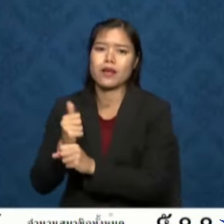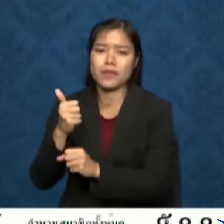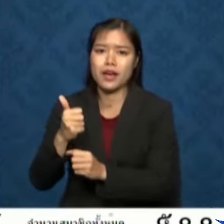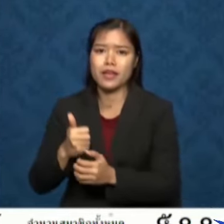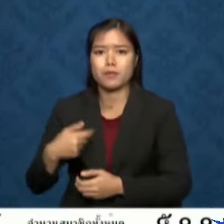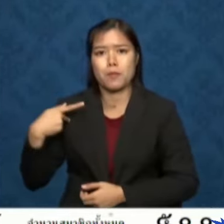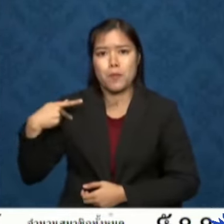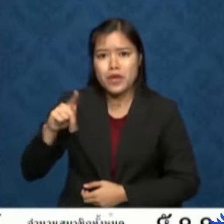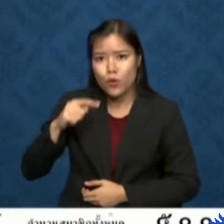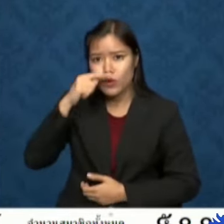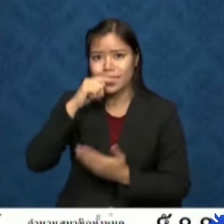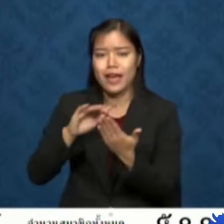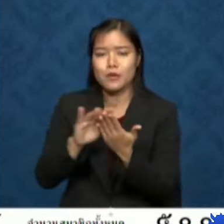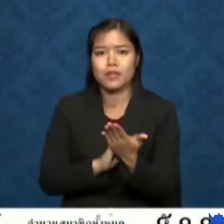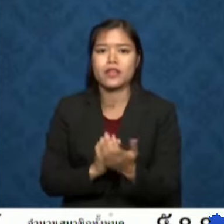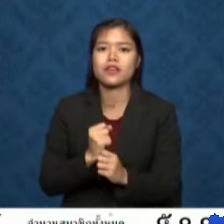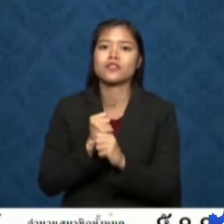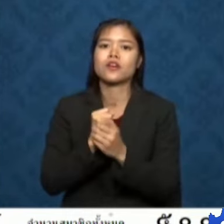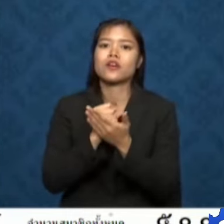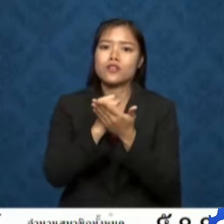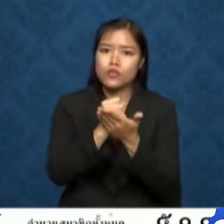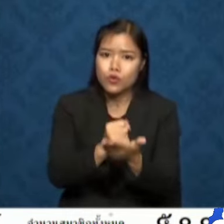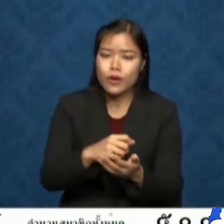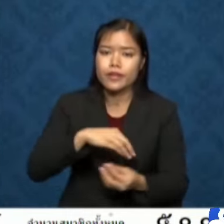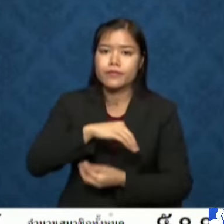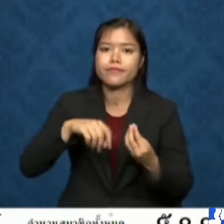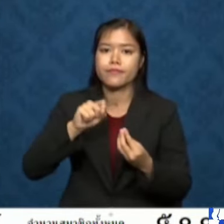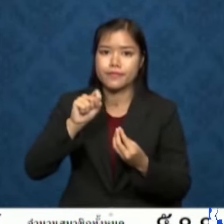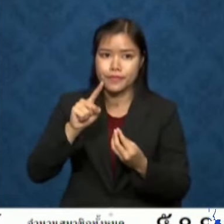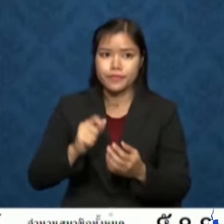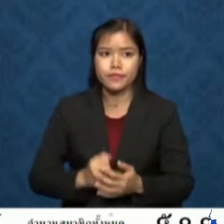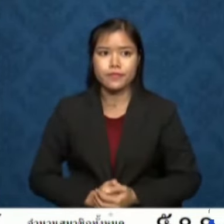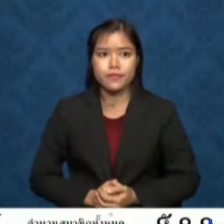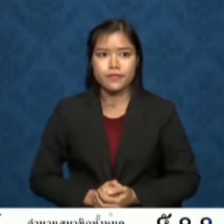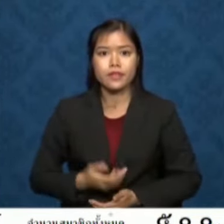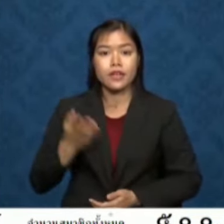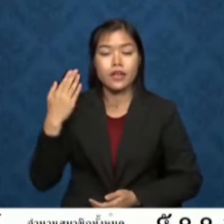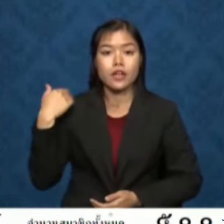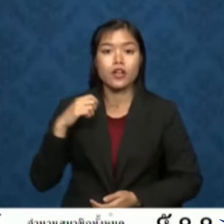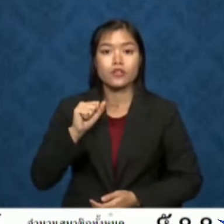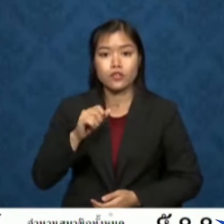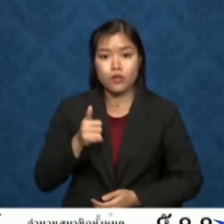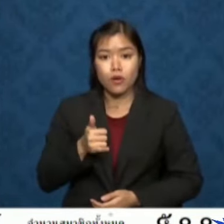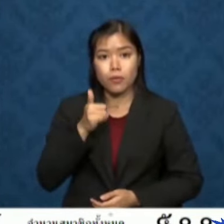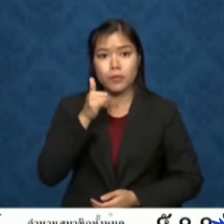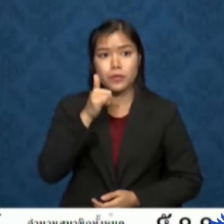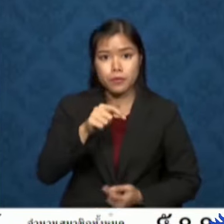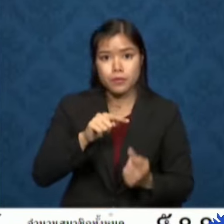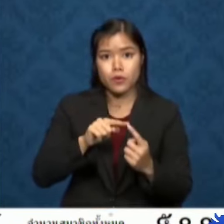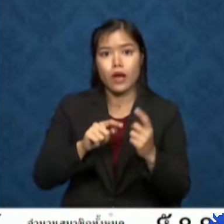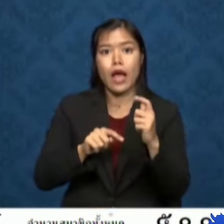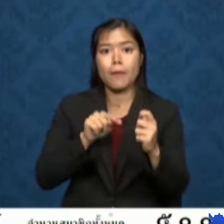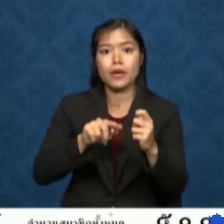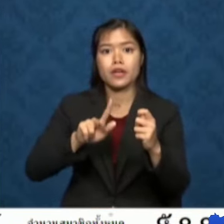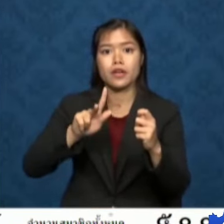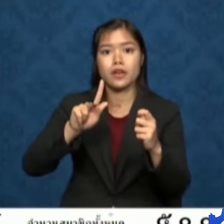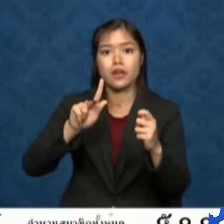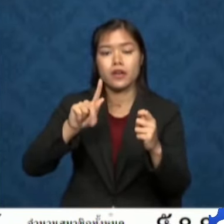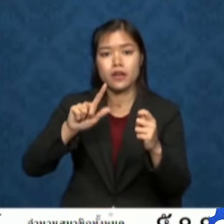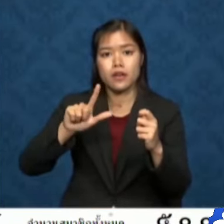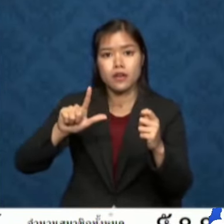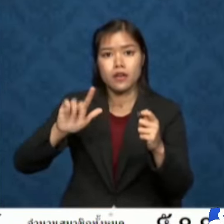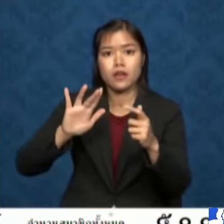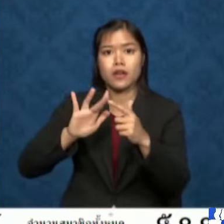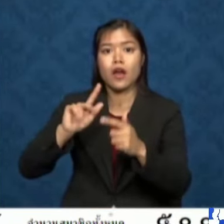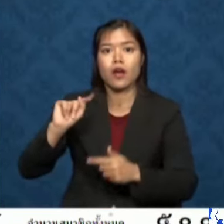ที่มีประโยชน์ต่อประเทศชาติล่าสุดผมลงพื้นที่กับสสญานทิชาบัวเผื่อนที่อำเภอขรุงยอดสมัครที่